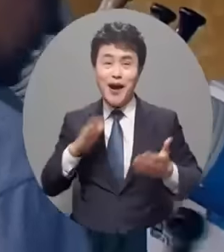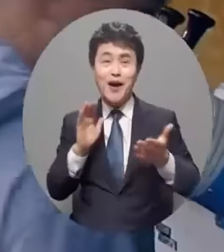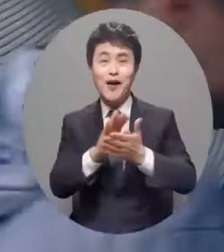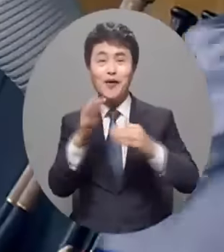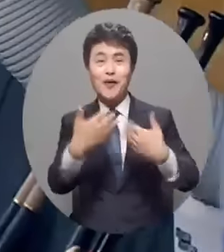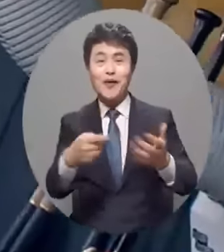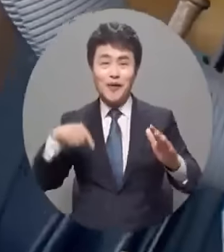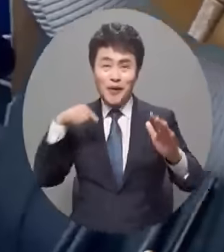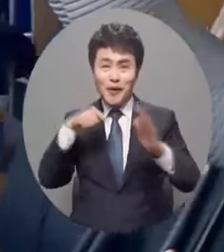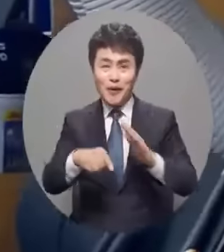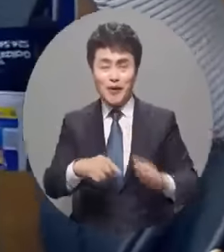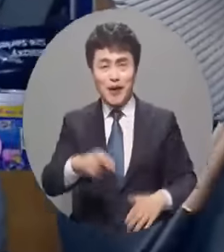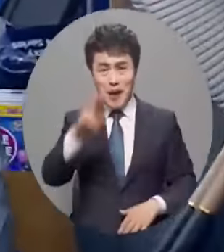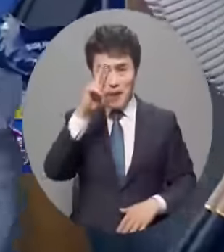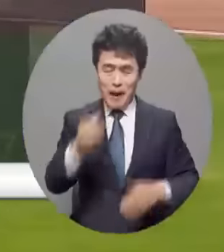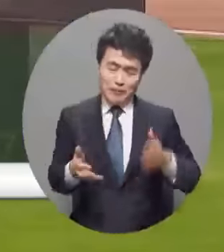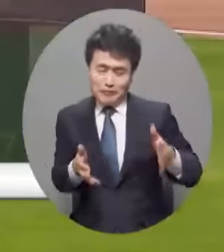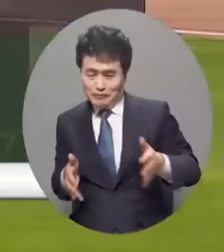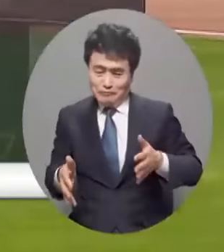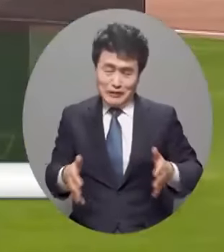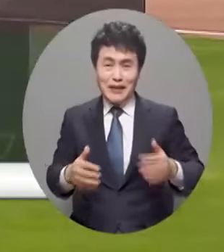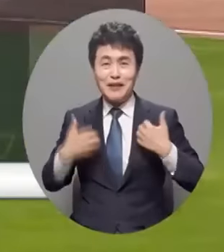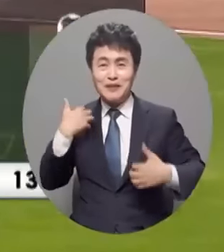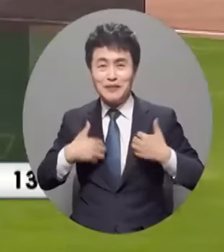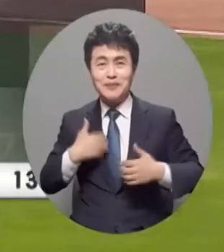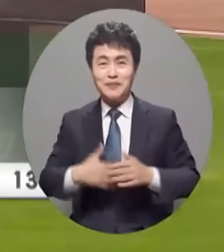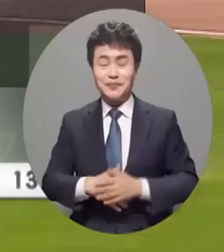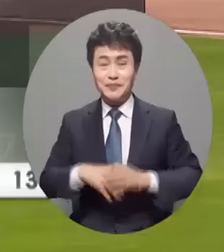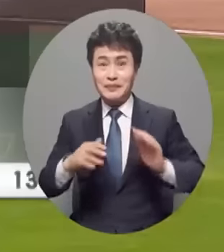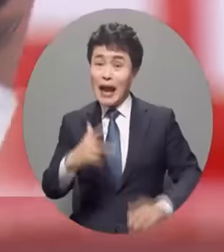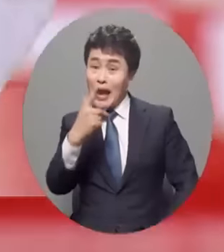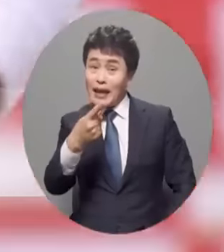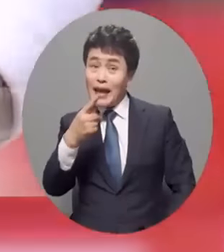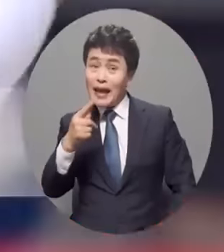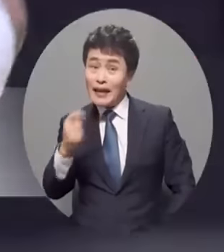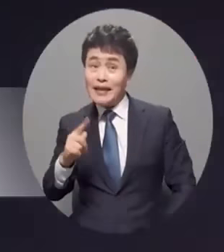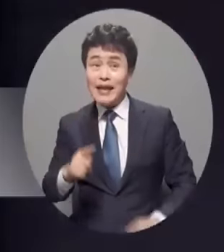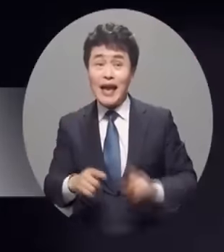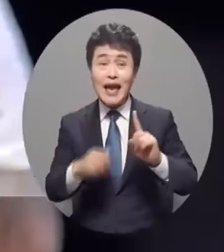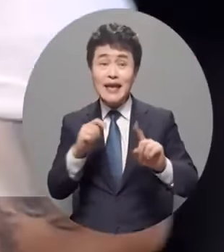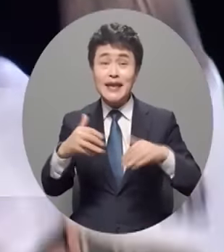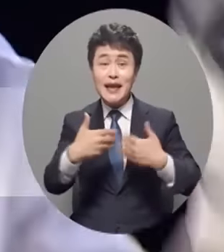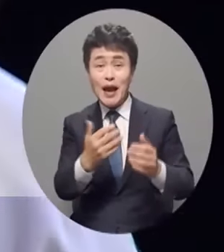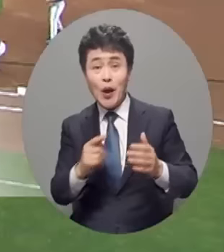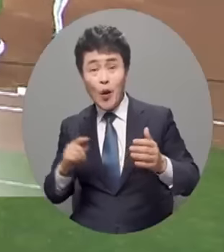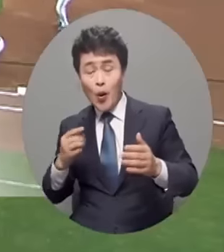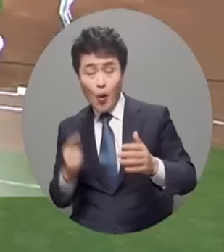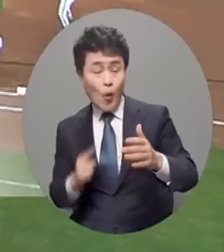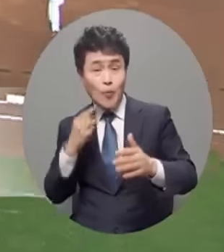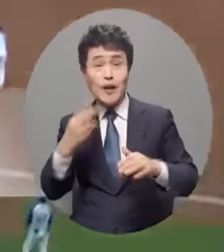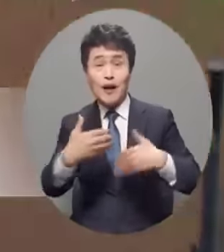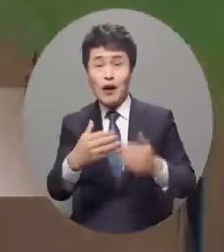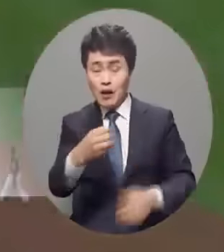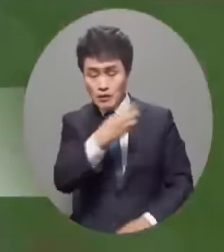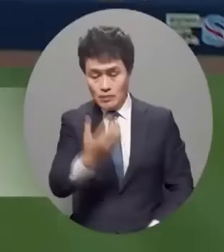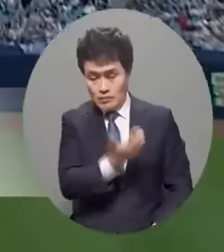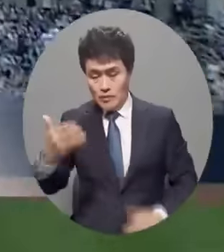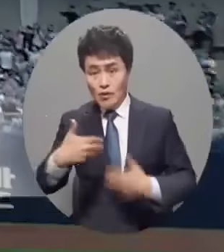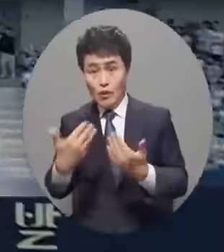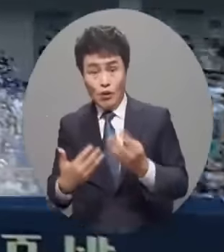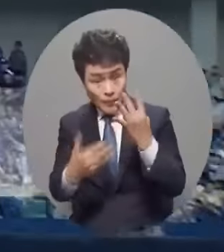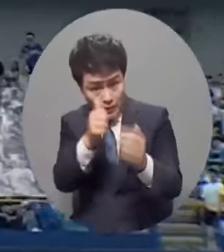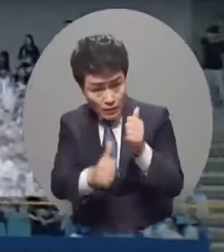더그아웃에 돌아온 박병호를 반겼습니다. KT에서 1할 때 타율에 홈런 3개를 기록했지만 삼성 이적 후에